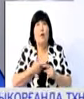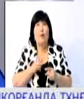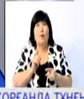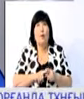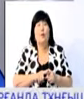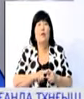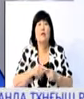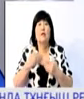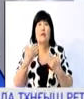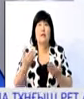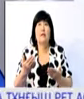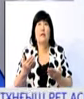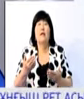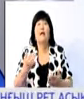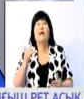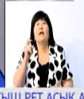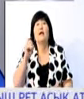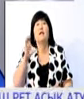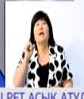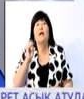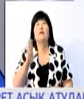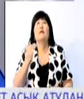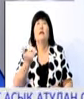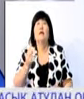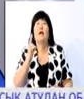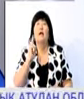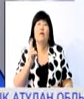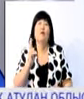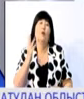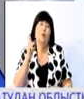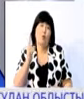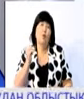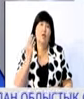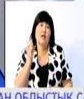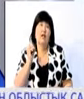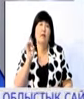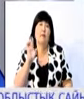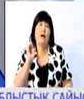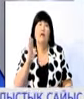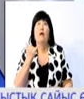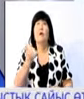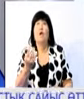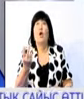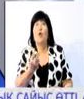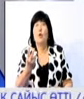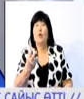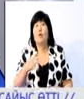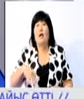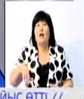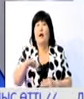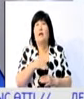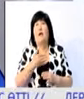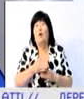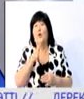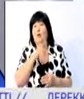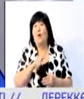Мұстафин Билялович Ихсан, сосын Қырымбек Көшербаев. Екеуі жаңағы болса елдің аузында осы уақытқа